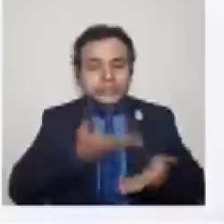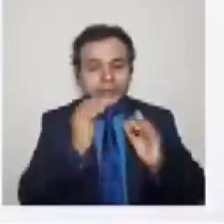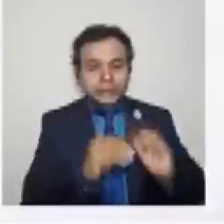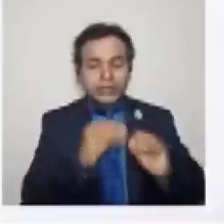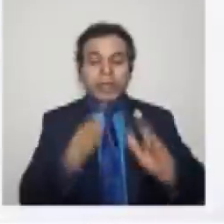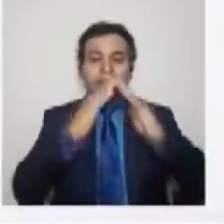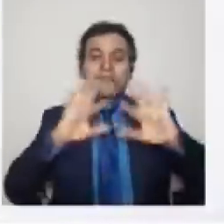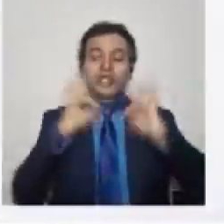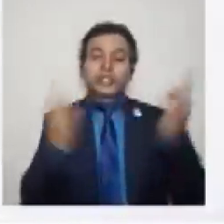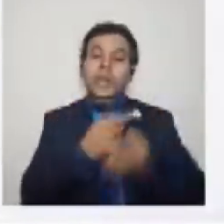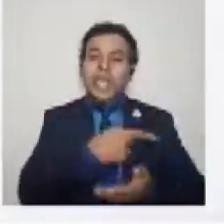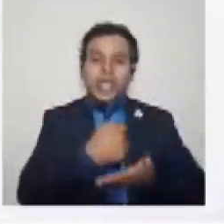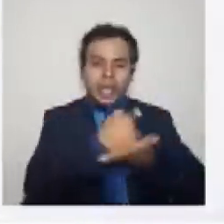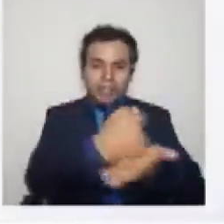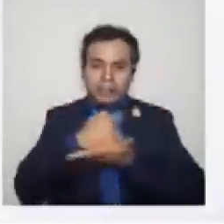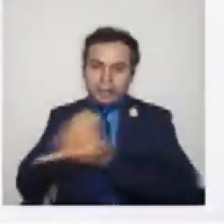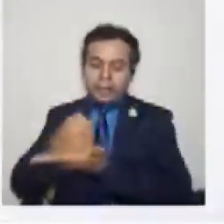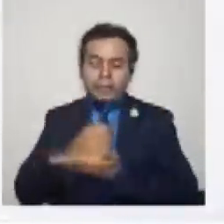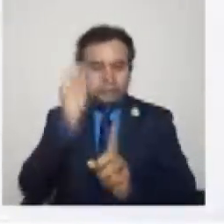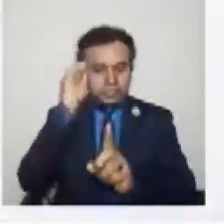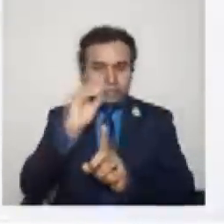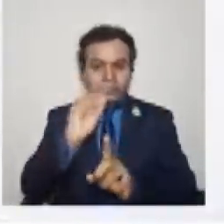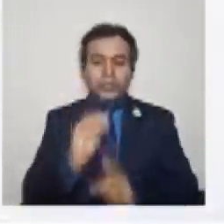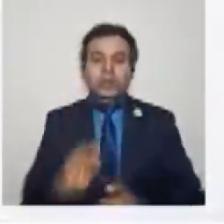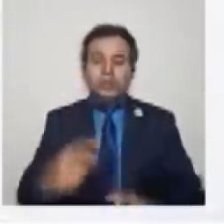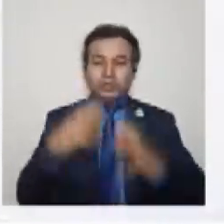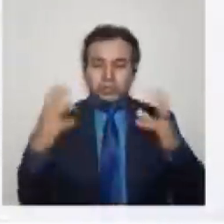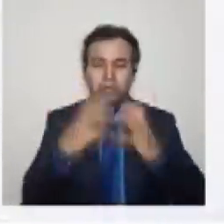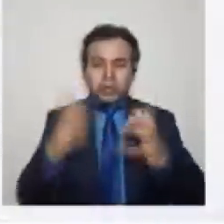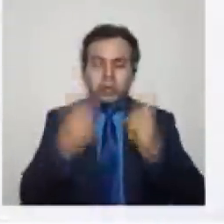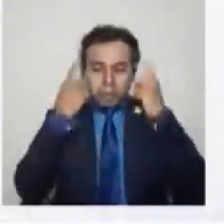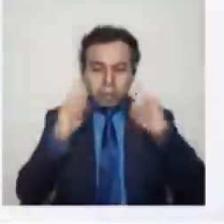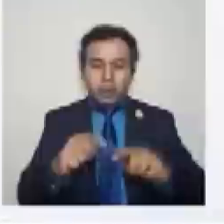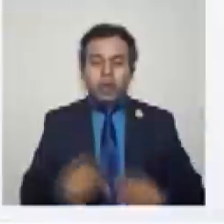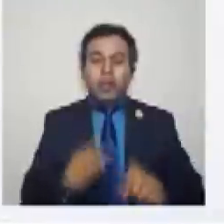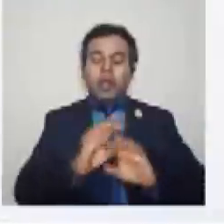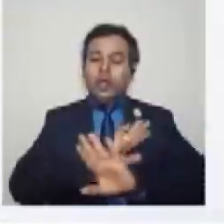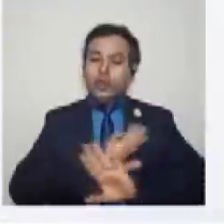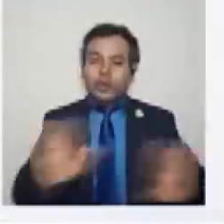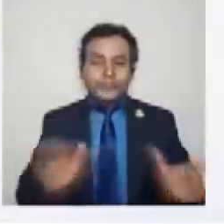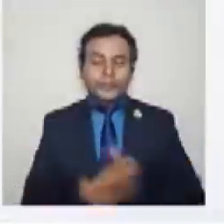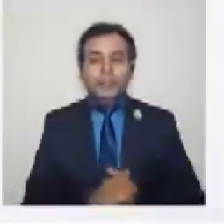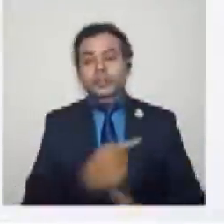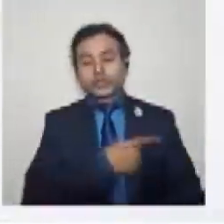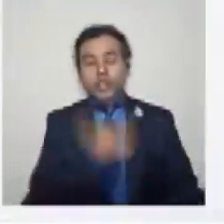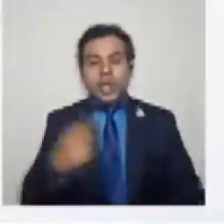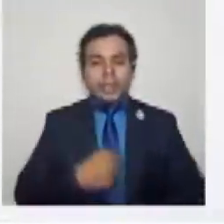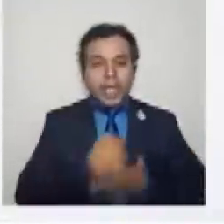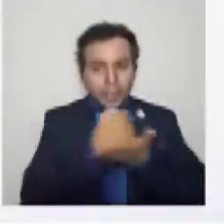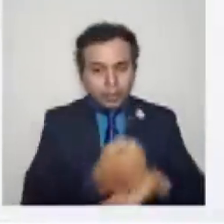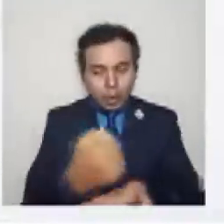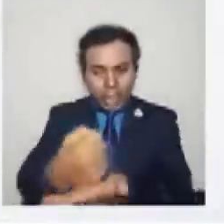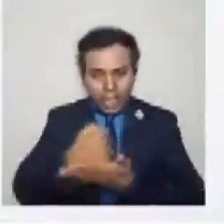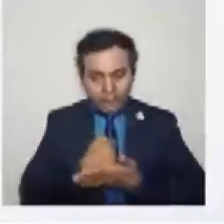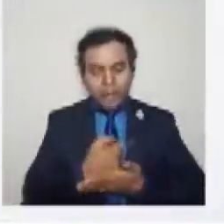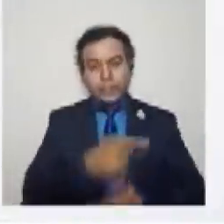কাটাবেন এবং কেউই যেন মানসিকভাবে ভেঙে না পড়ি, আমরা সবাই মানসিকভাবে উজ্জীবিত থাকি। এই মহামারী করোনায়